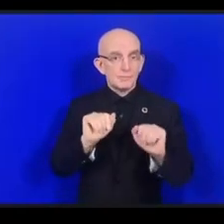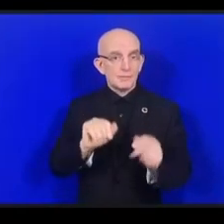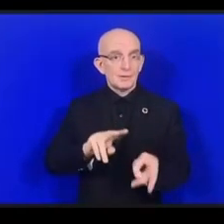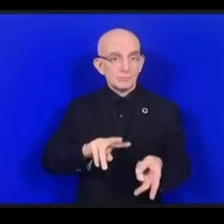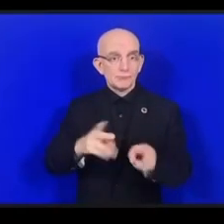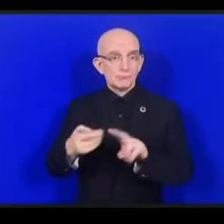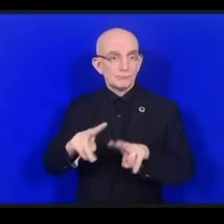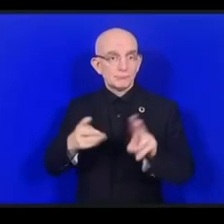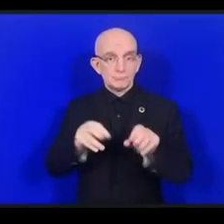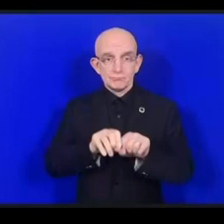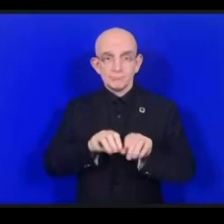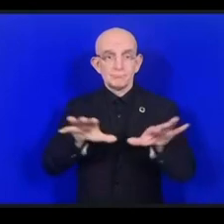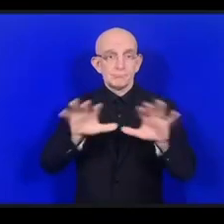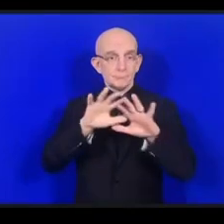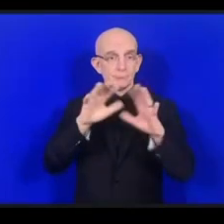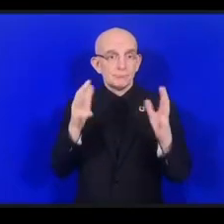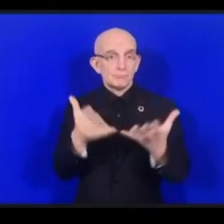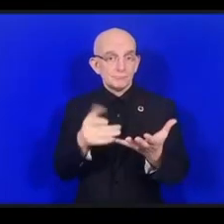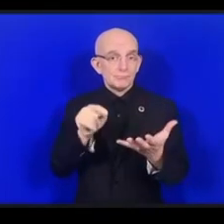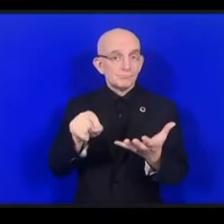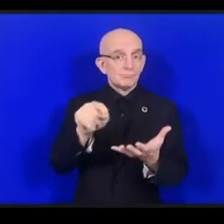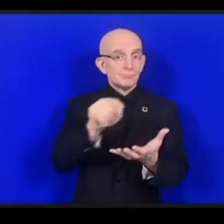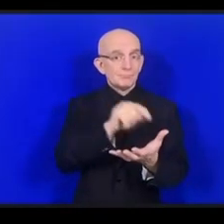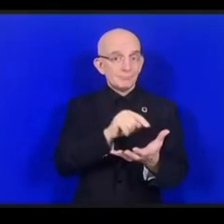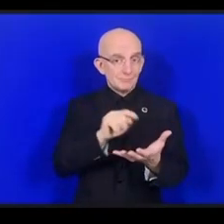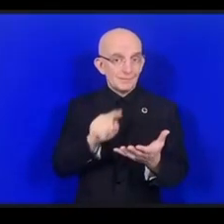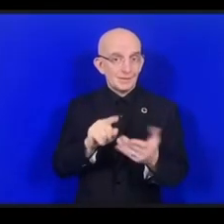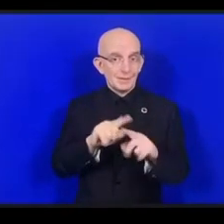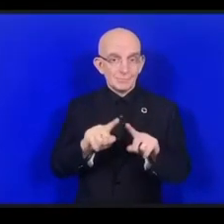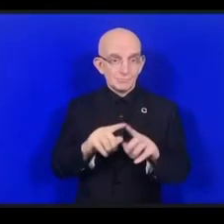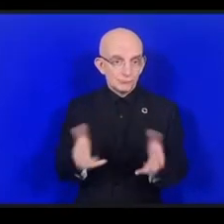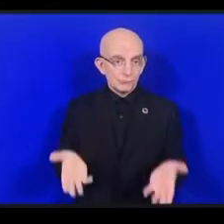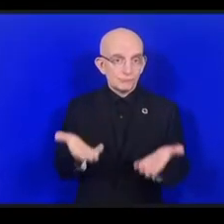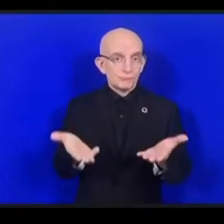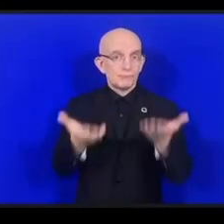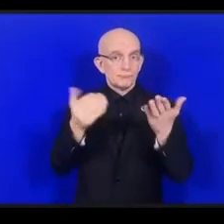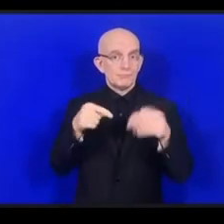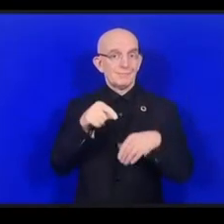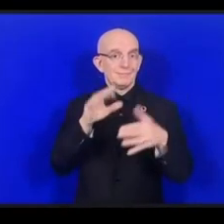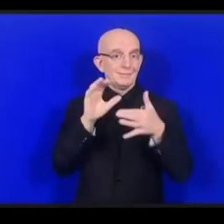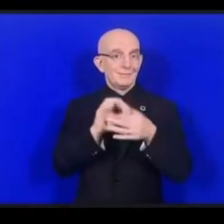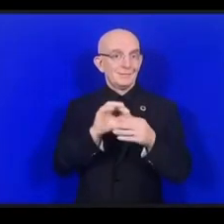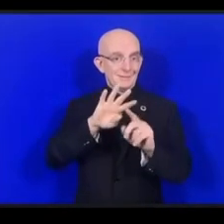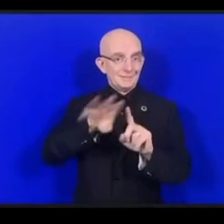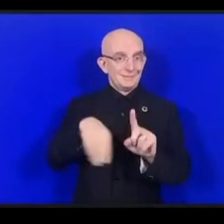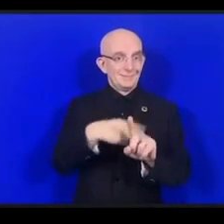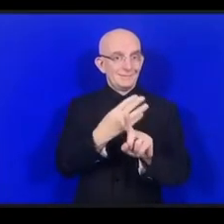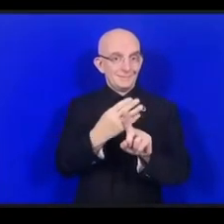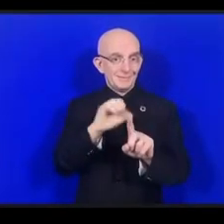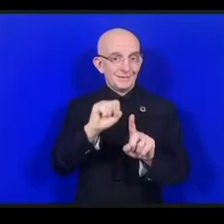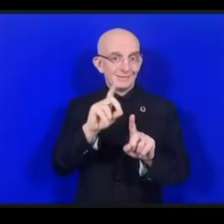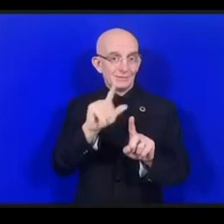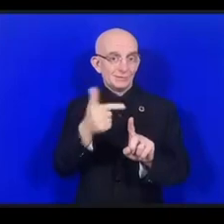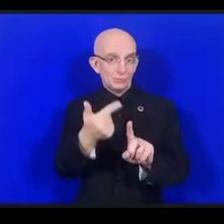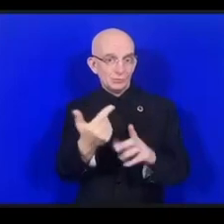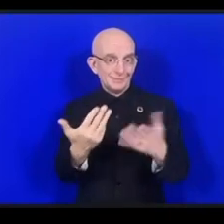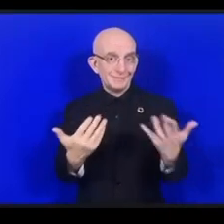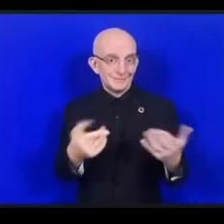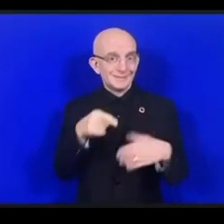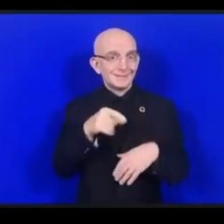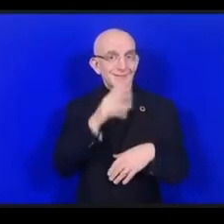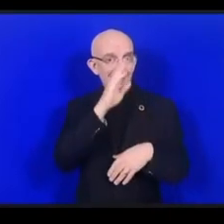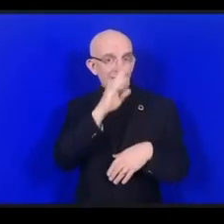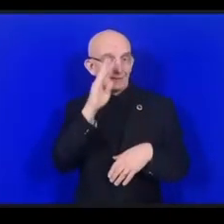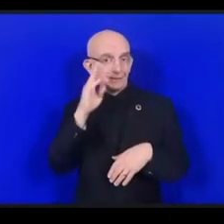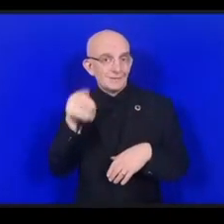讲，就是关于这个示范目标的加速，我们专门成立